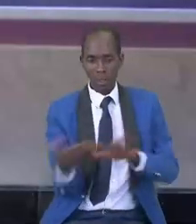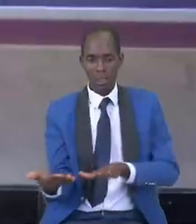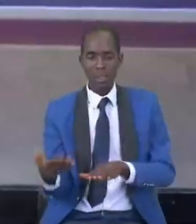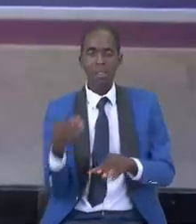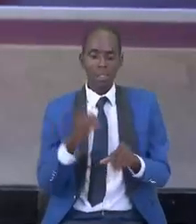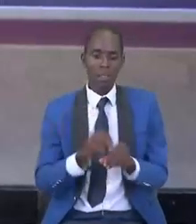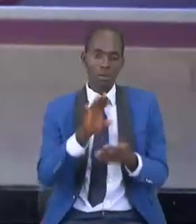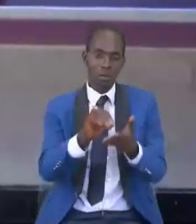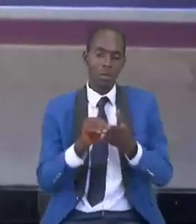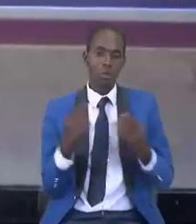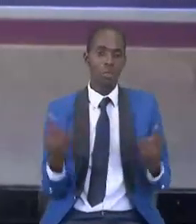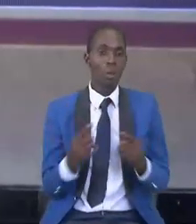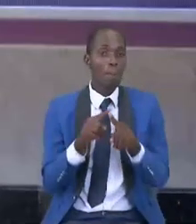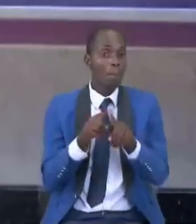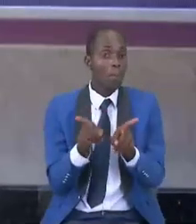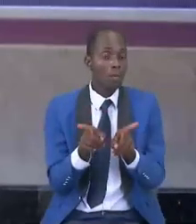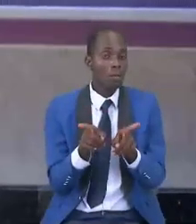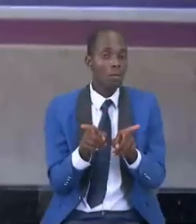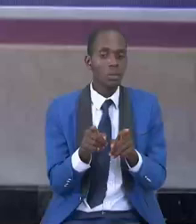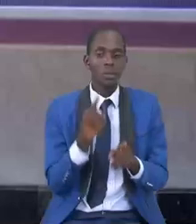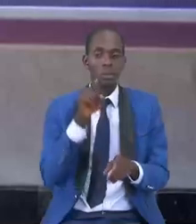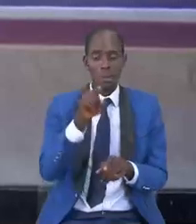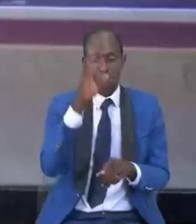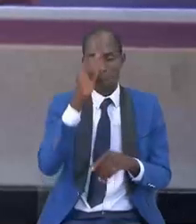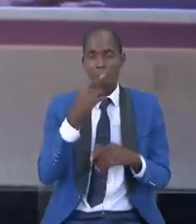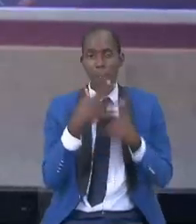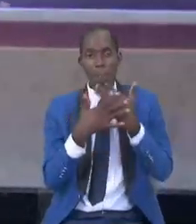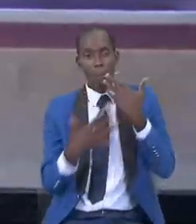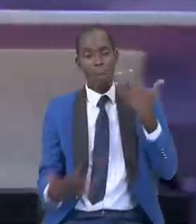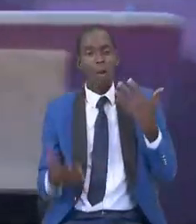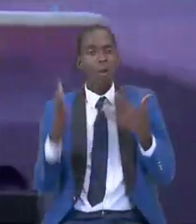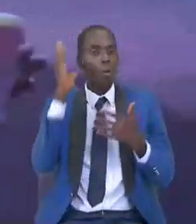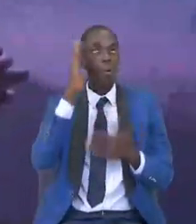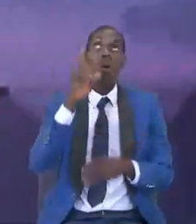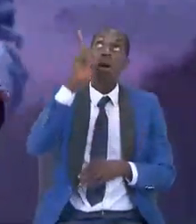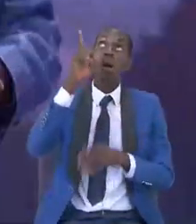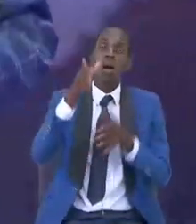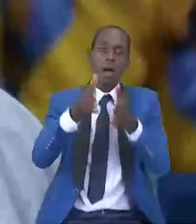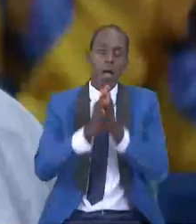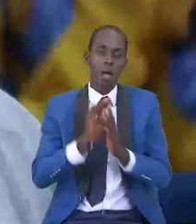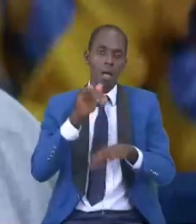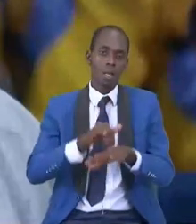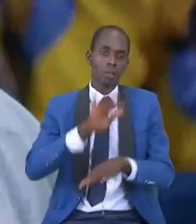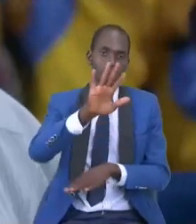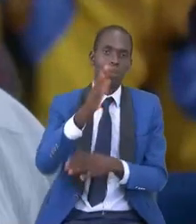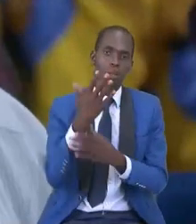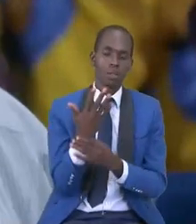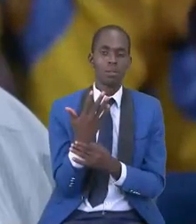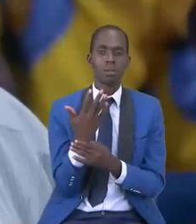mourra dans son iniquité, mais je te redemanderai son sang.